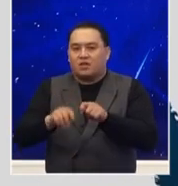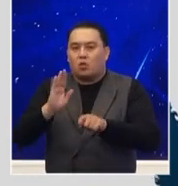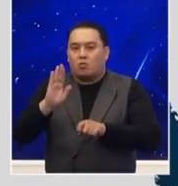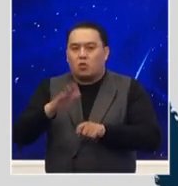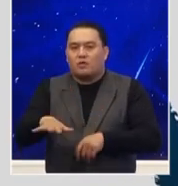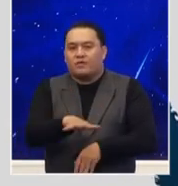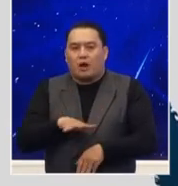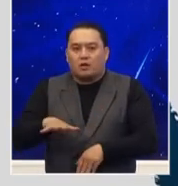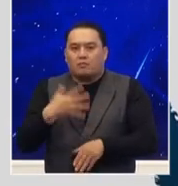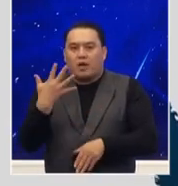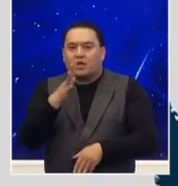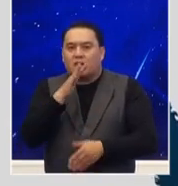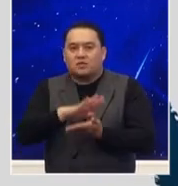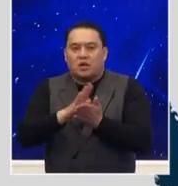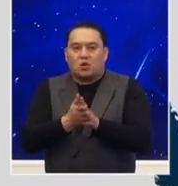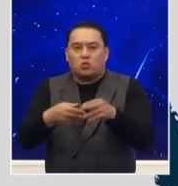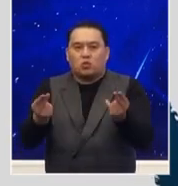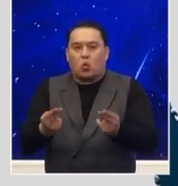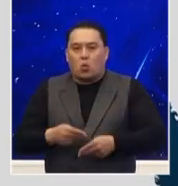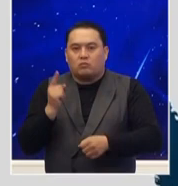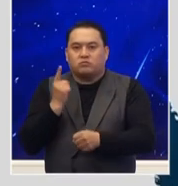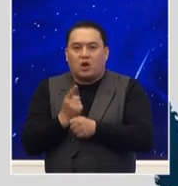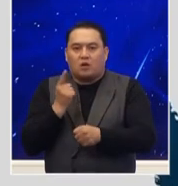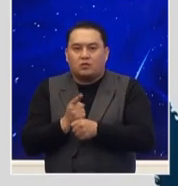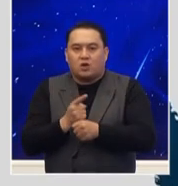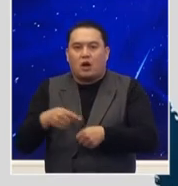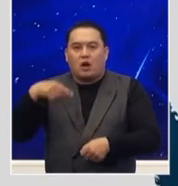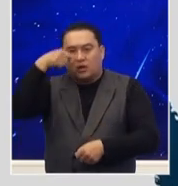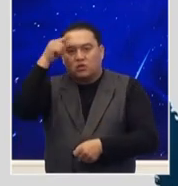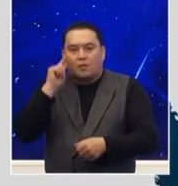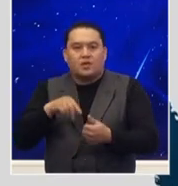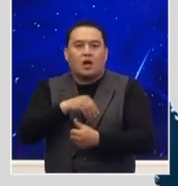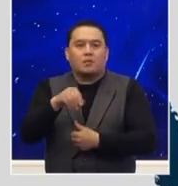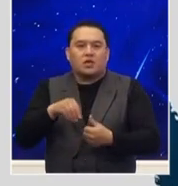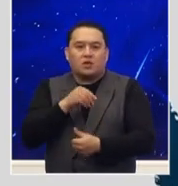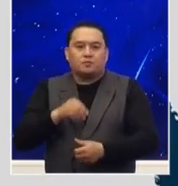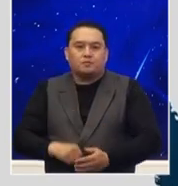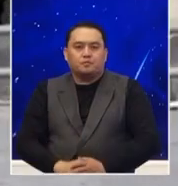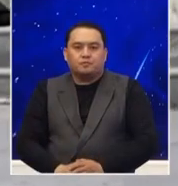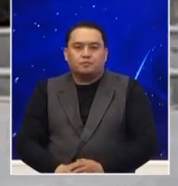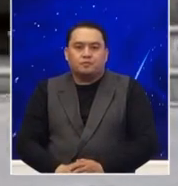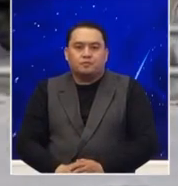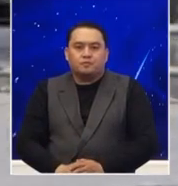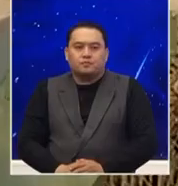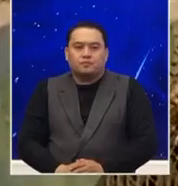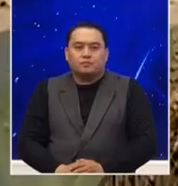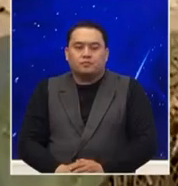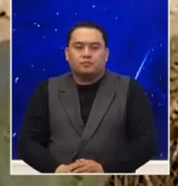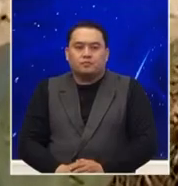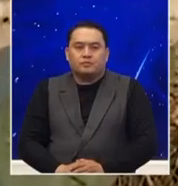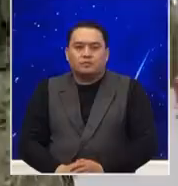в регионе на 5 лет согласно договору о прекращении огня между Азербайджаном и Арменией.